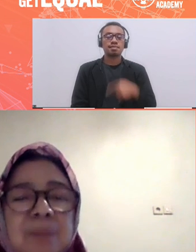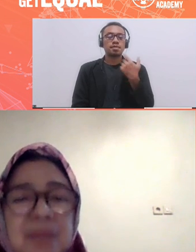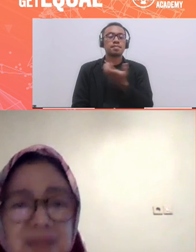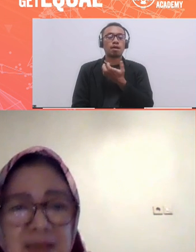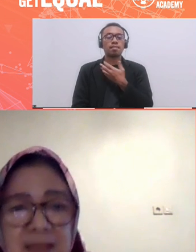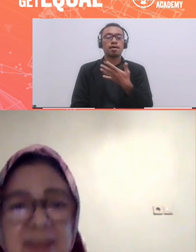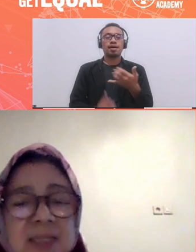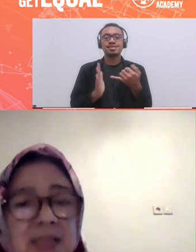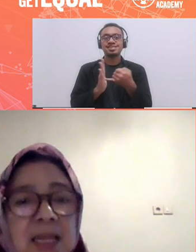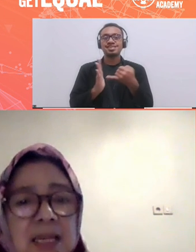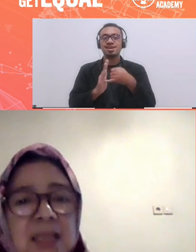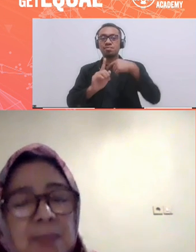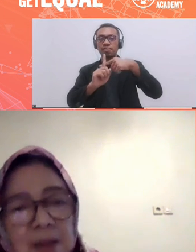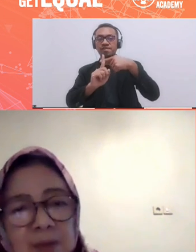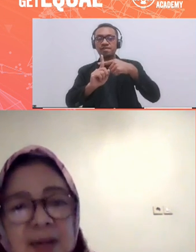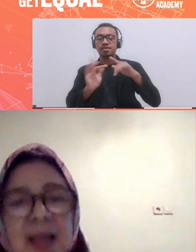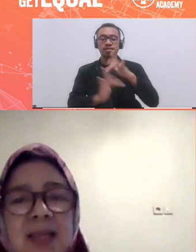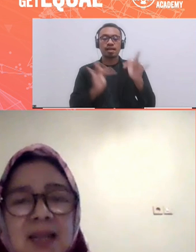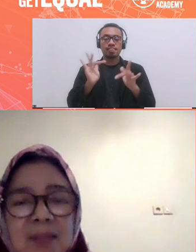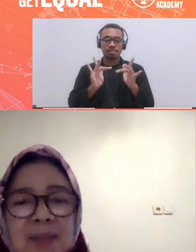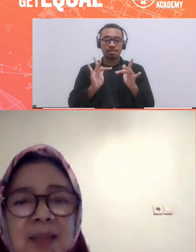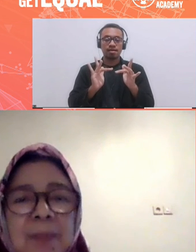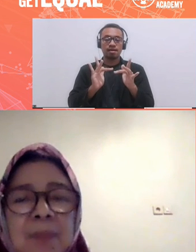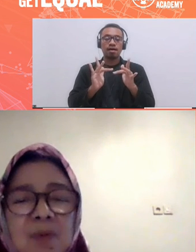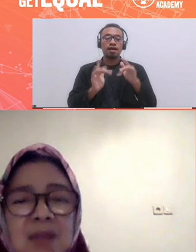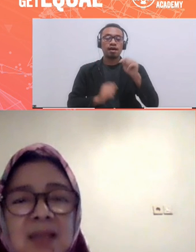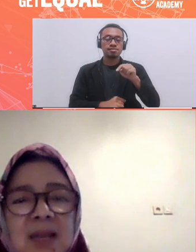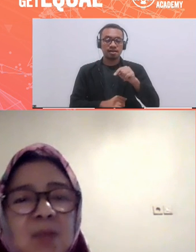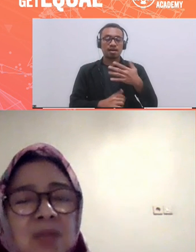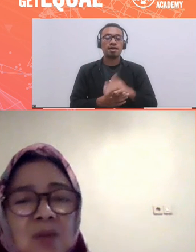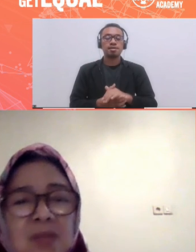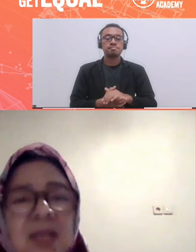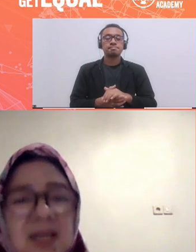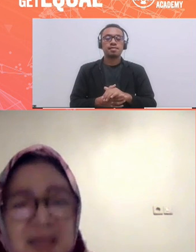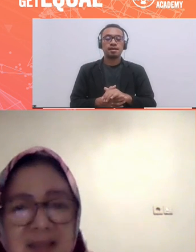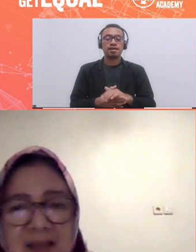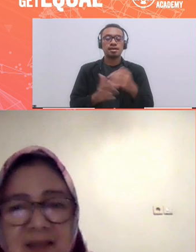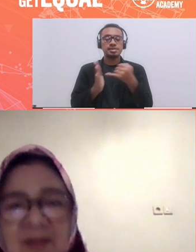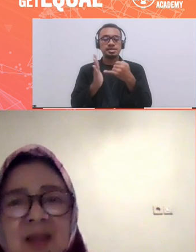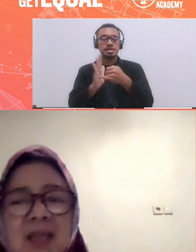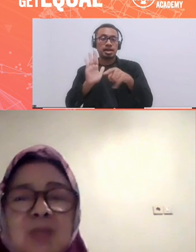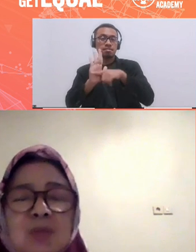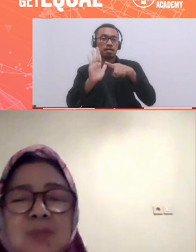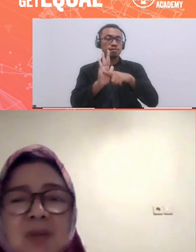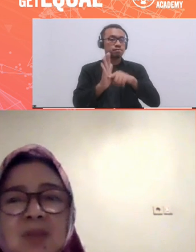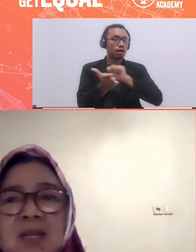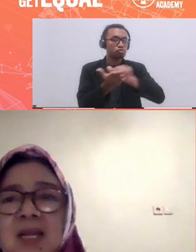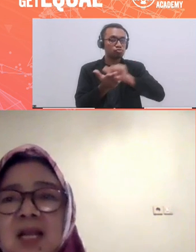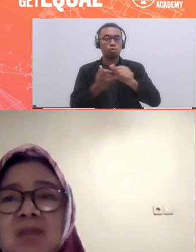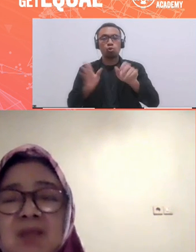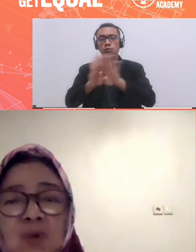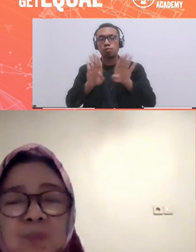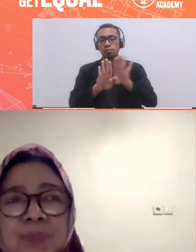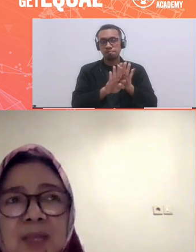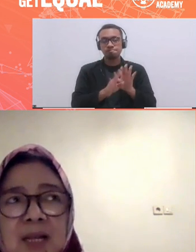dalam internet, sehingga tadi kita melakukanlah yang namanya pemblokiran terhadap konten-konten yang negatif. Ini juga sebenarnya konten yang